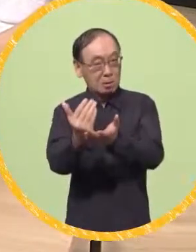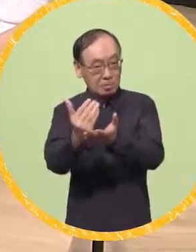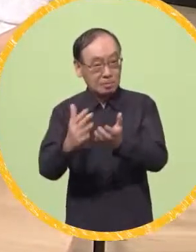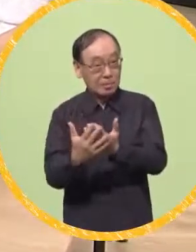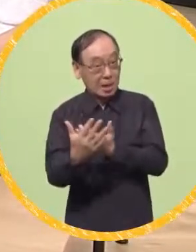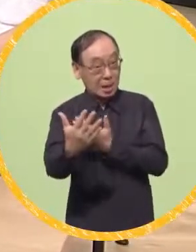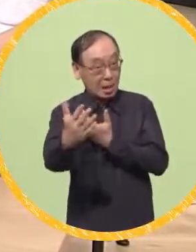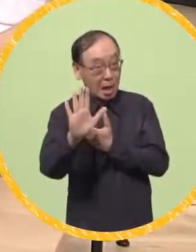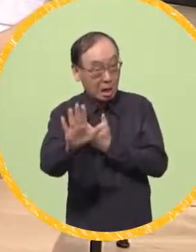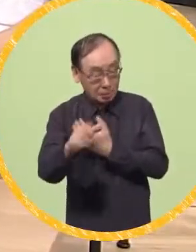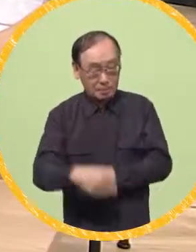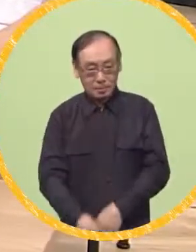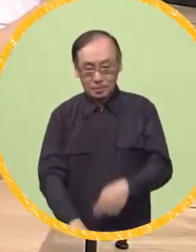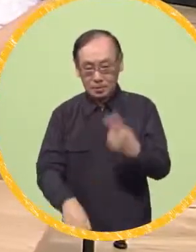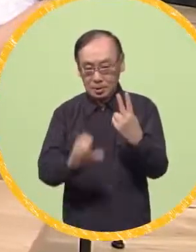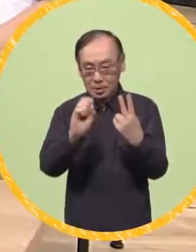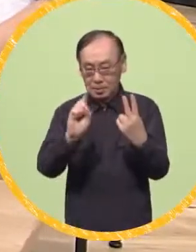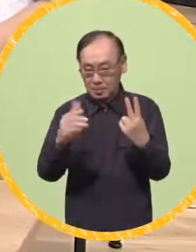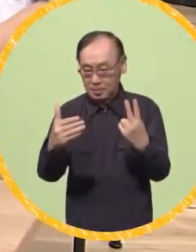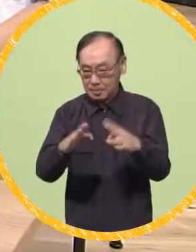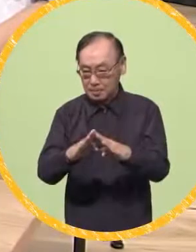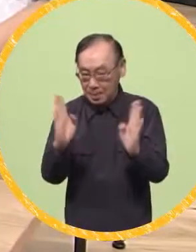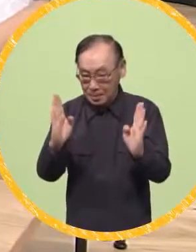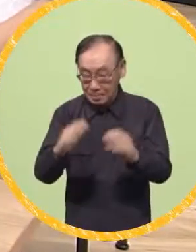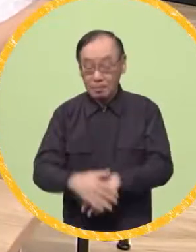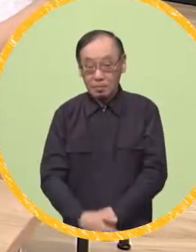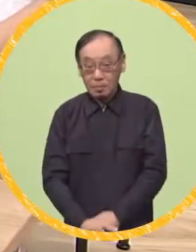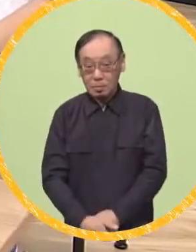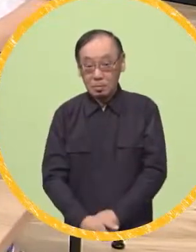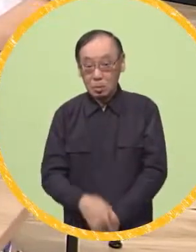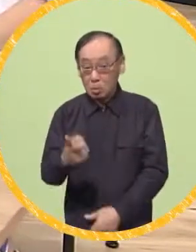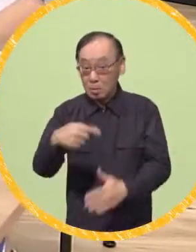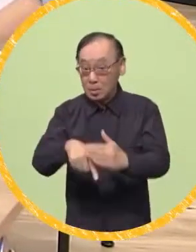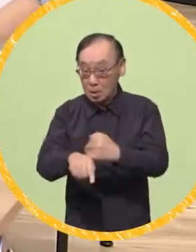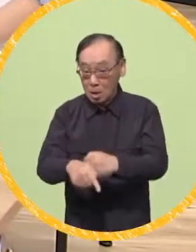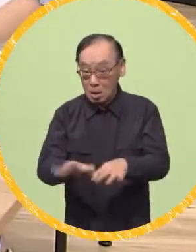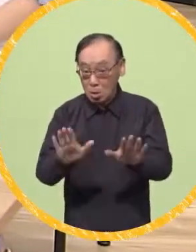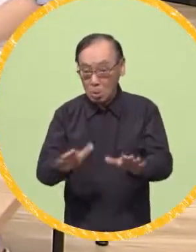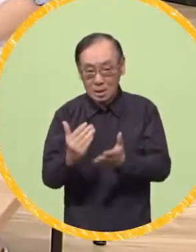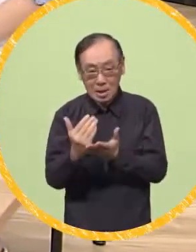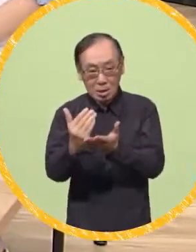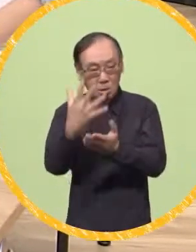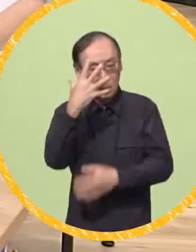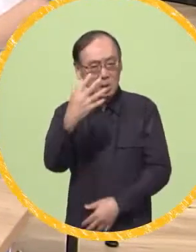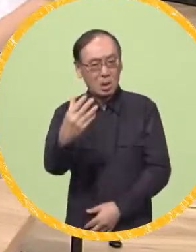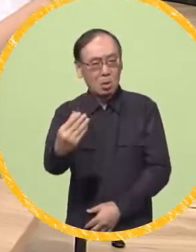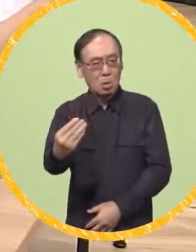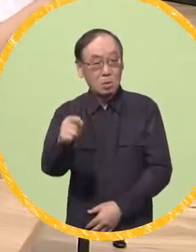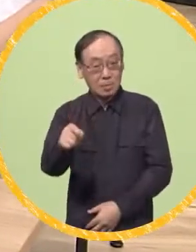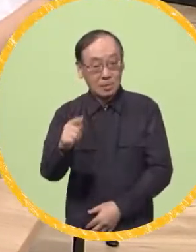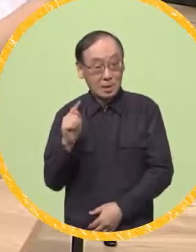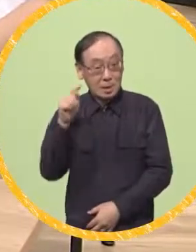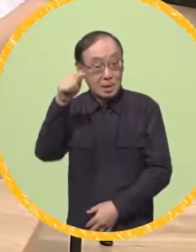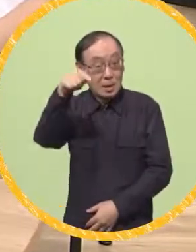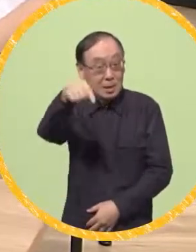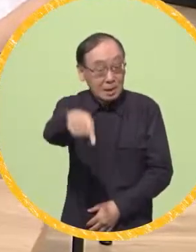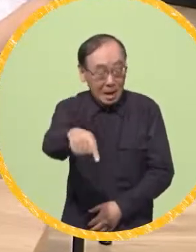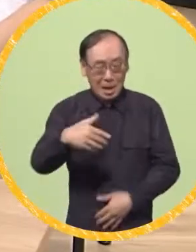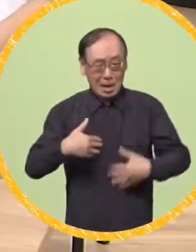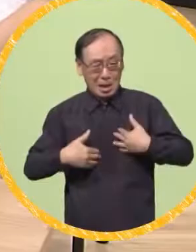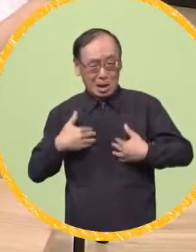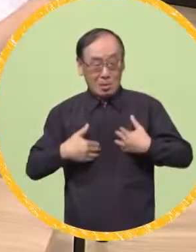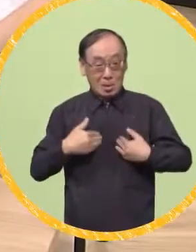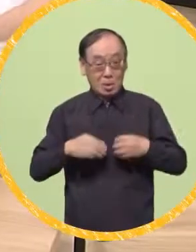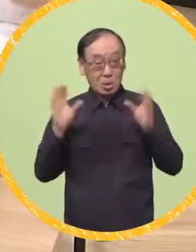大会2019が開催はいということでですね今日はセーリングの魅力そして現地に行って楽しむ最新